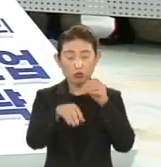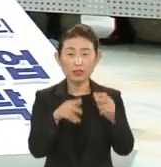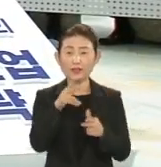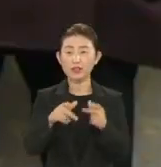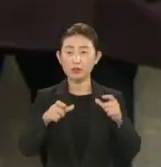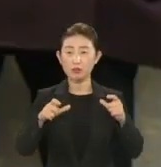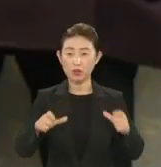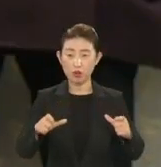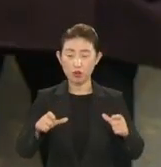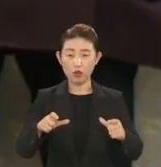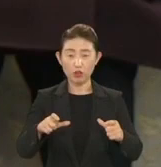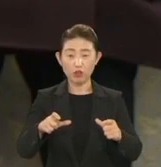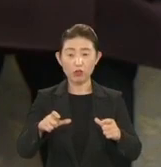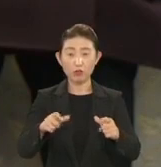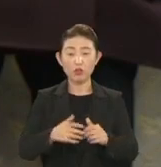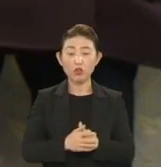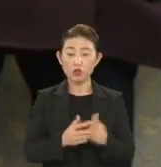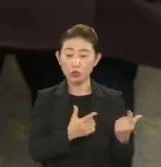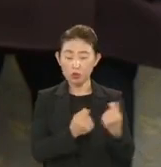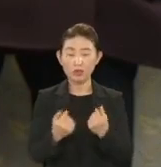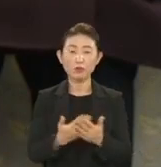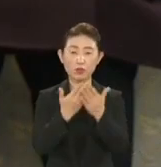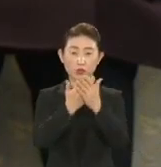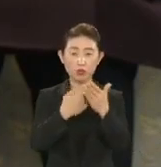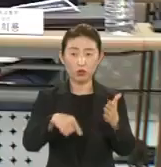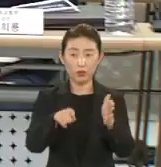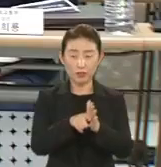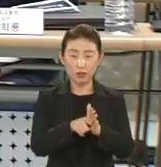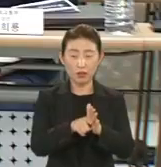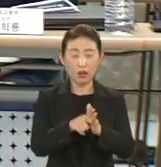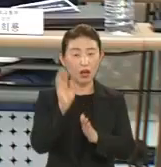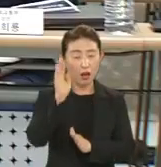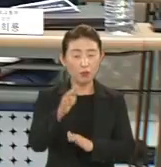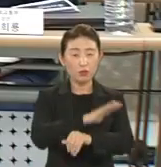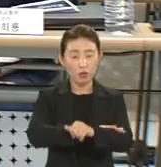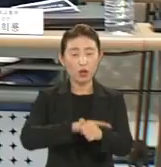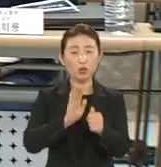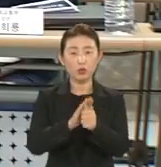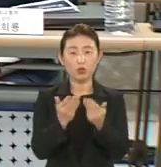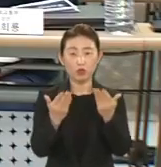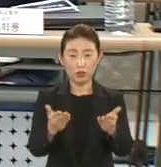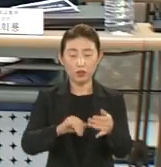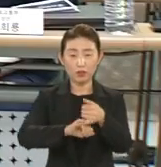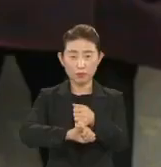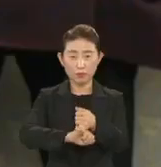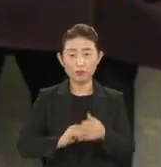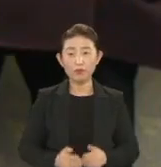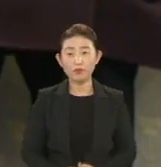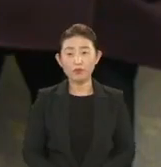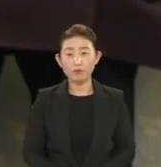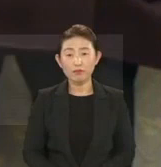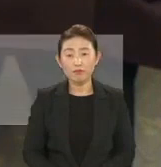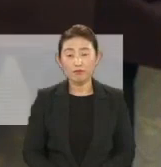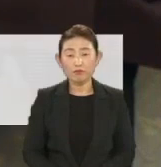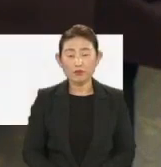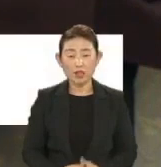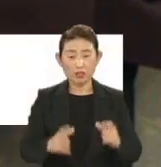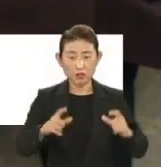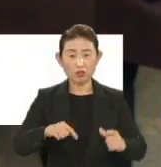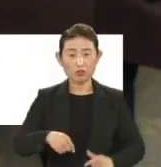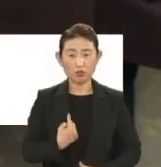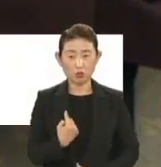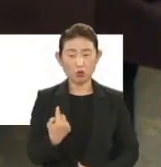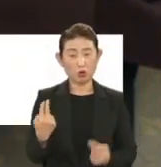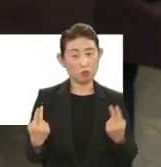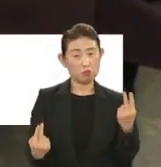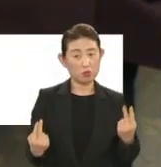지역 주도로 이루어졌다며 지역 균형 발전을 위해 적극 협력하겠다고 강조했습니다. 지역 스스로 비교